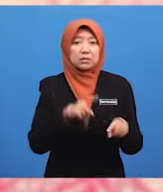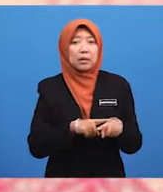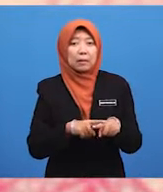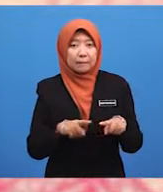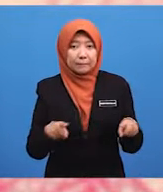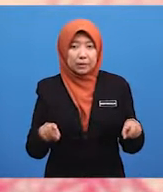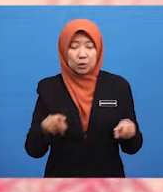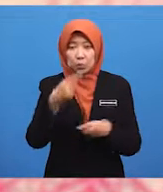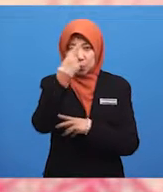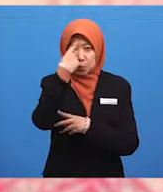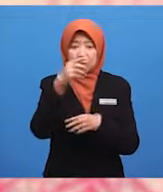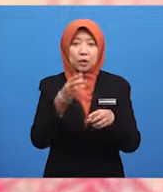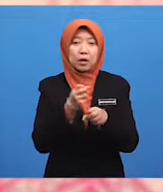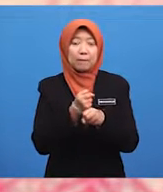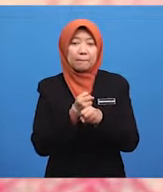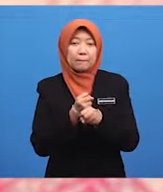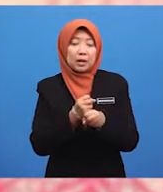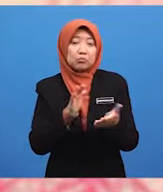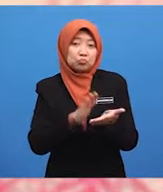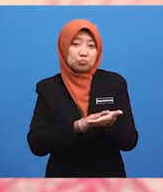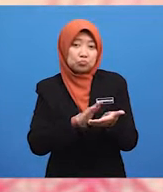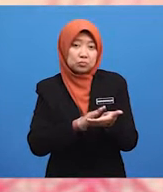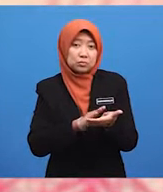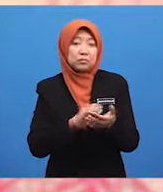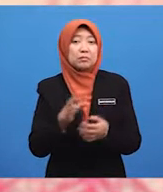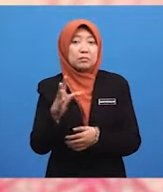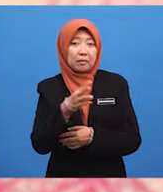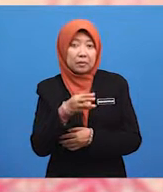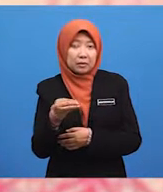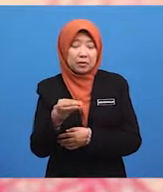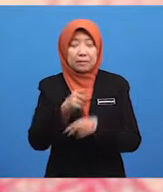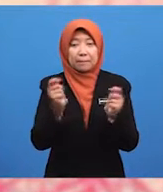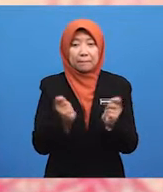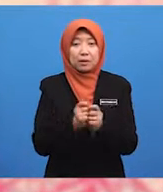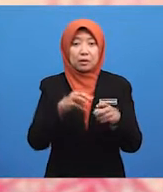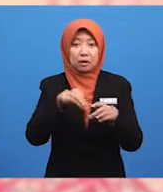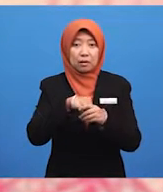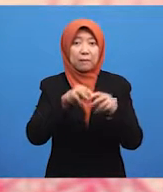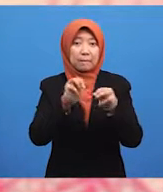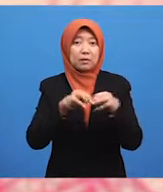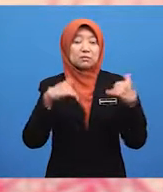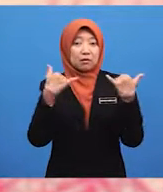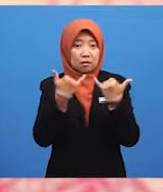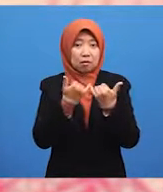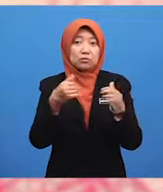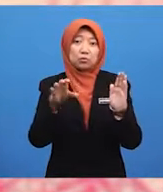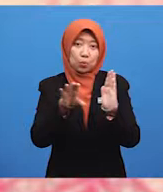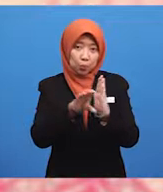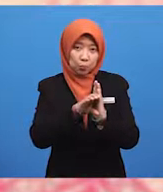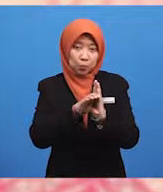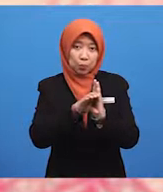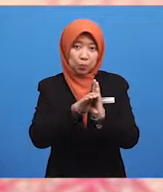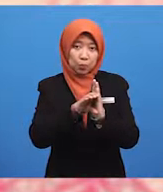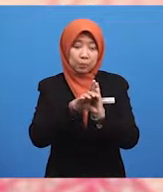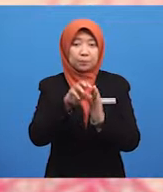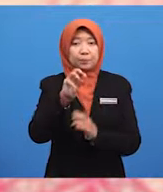tetapi untuk mendapat pujian atau tempat dalam masyarakat. Sebagai contoh,